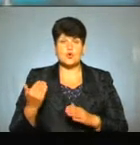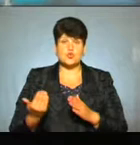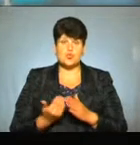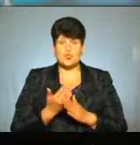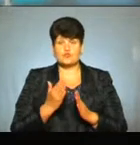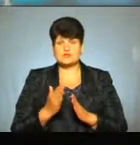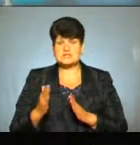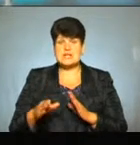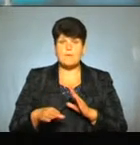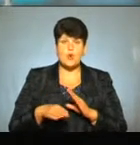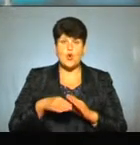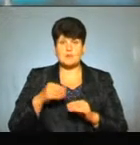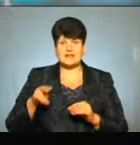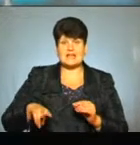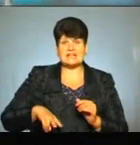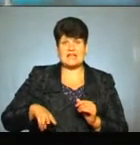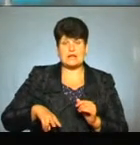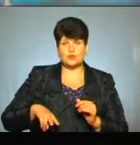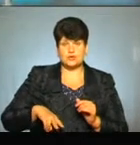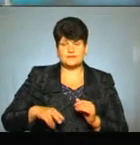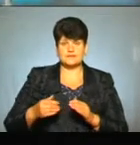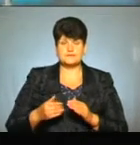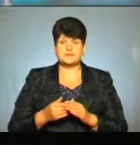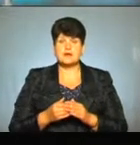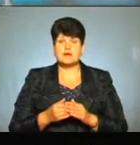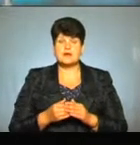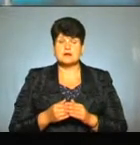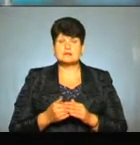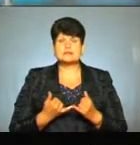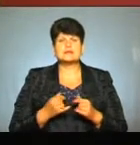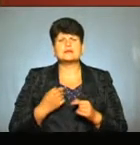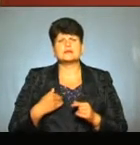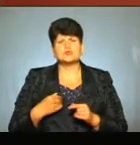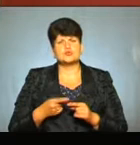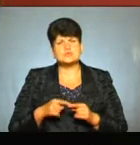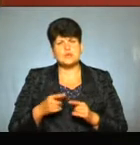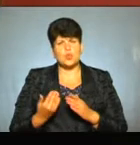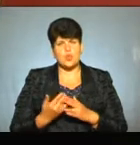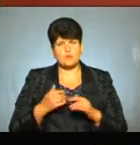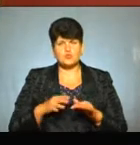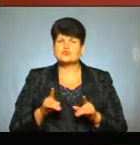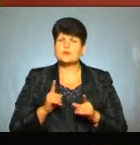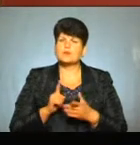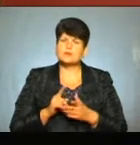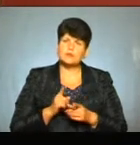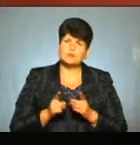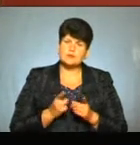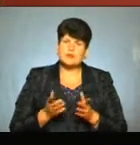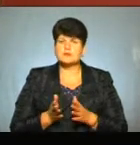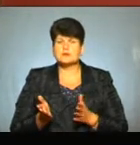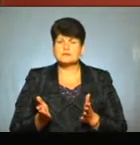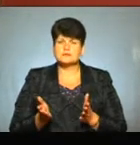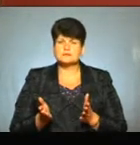нову систему обрання директорів за новою процедурою. Для чого ця нова процедура, що вона має змінити і в яку